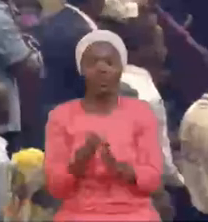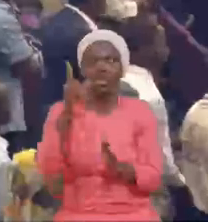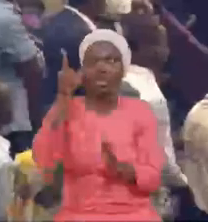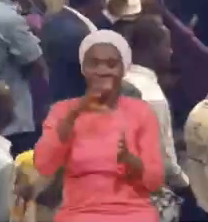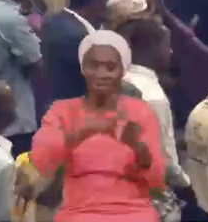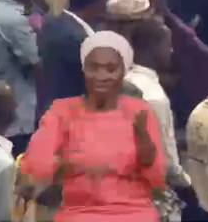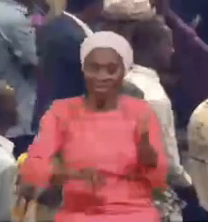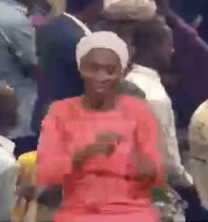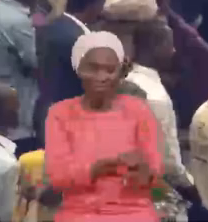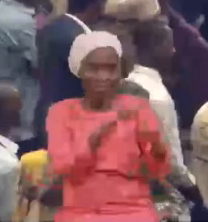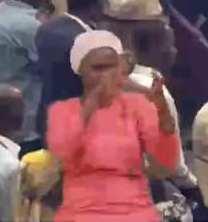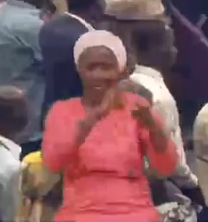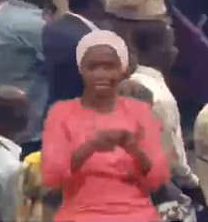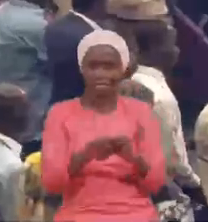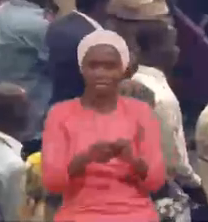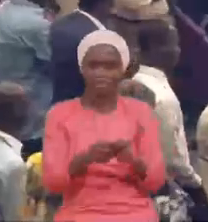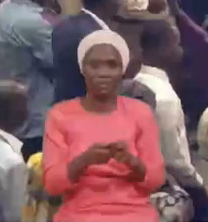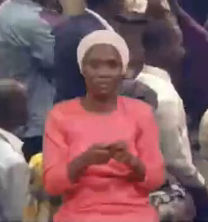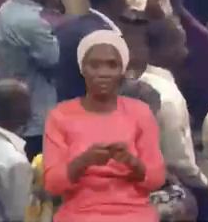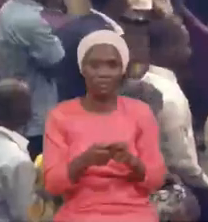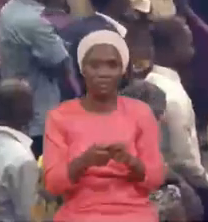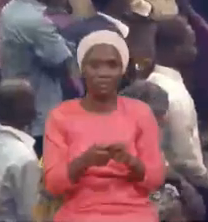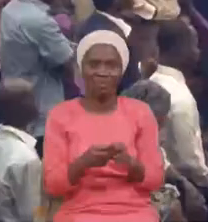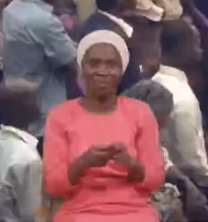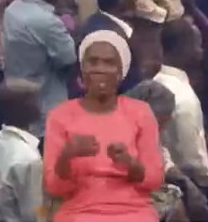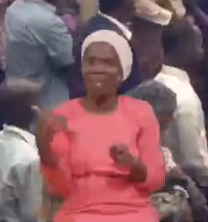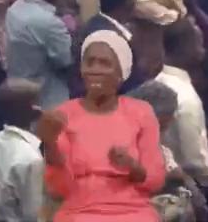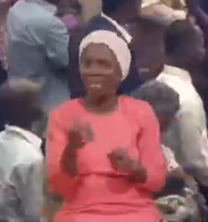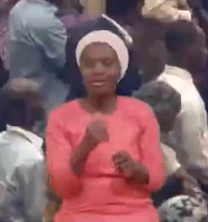Le Seigneur se spécialise à déplacer les montagnes.